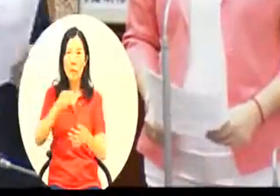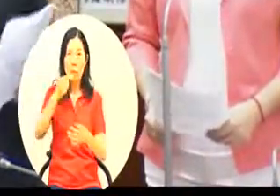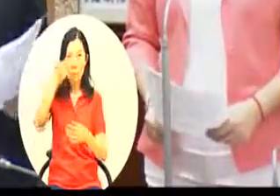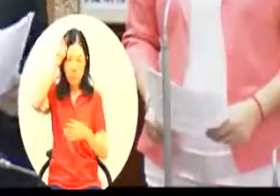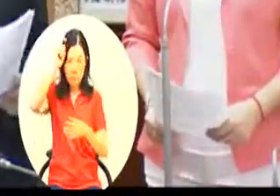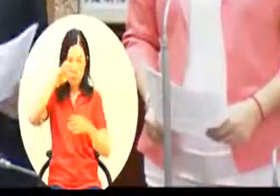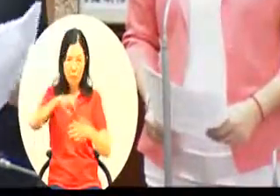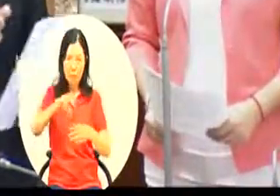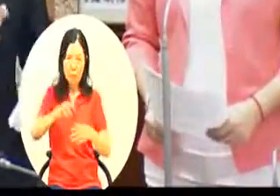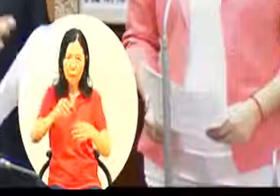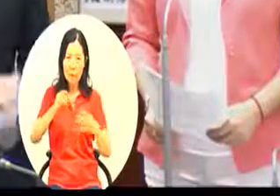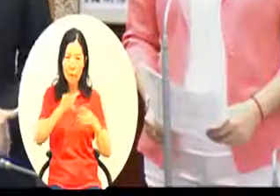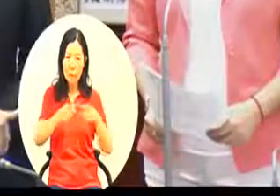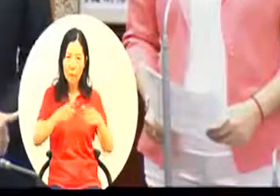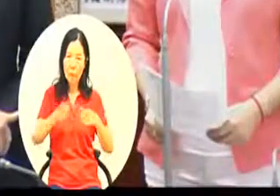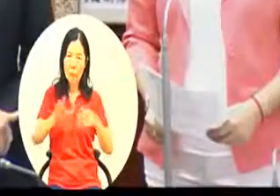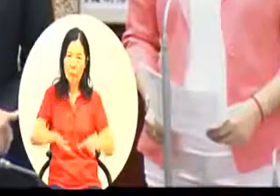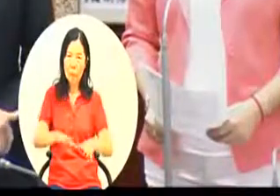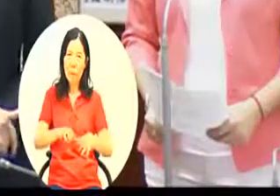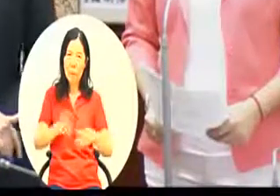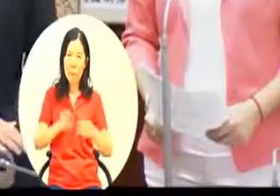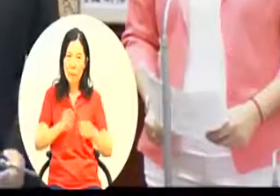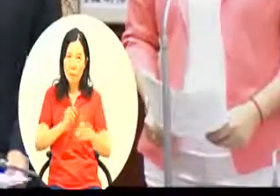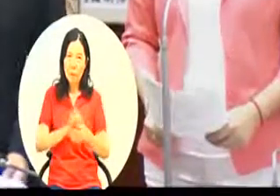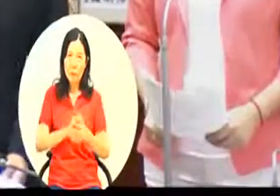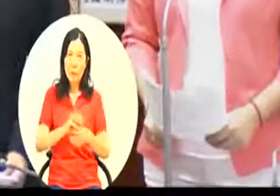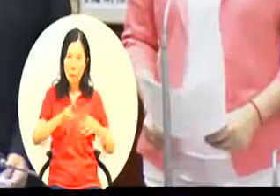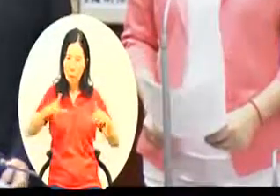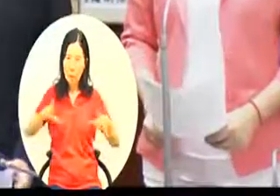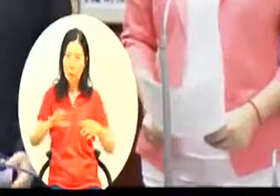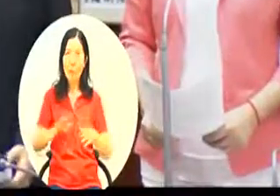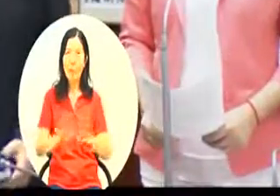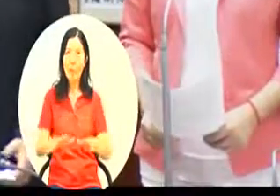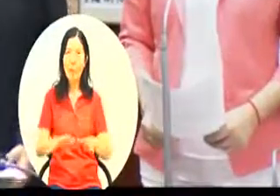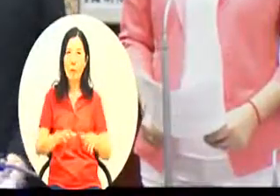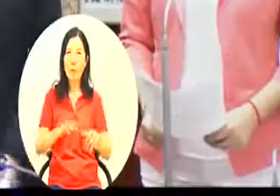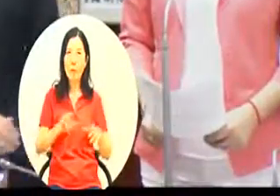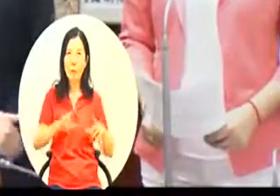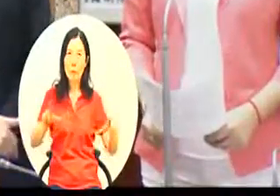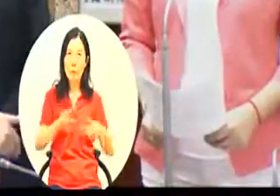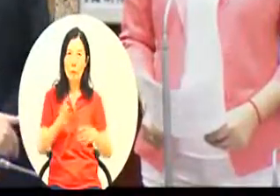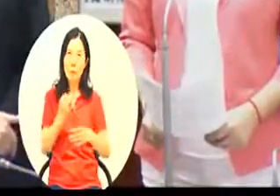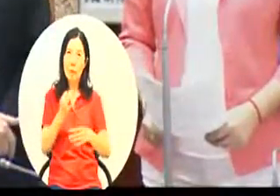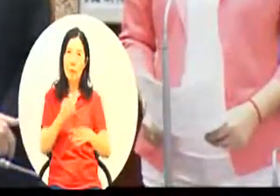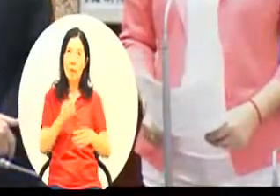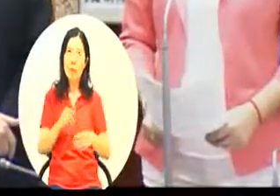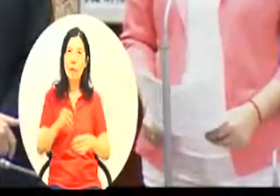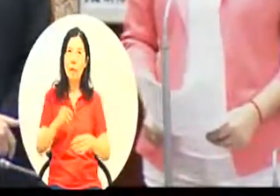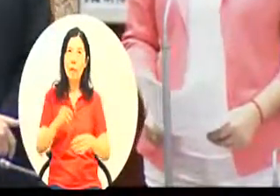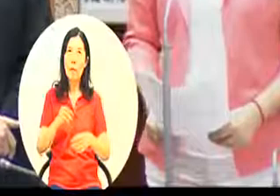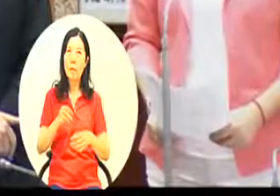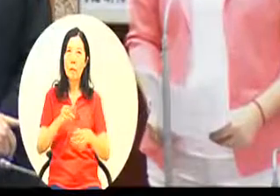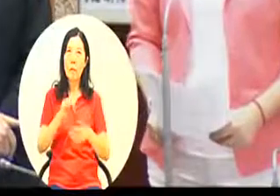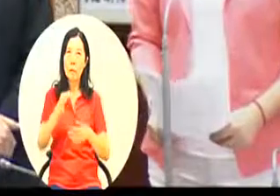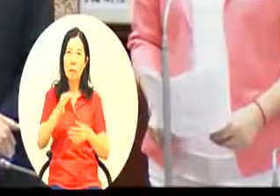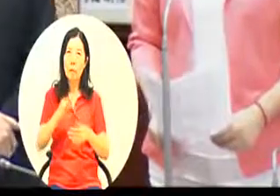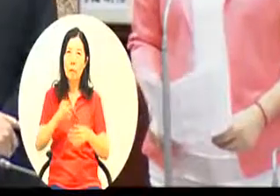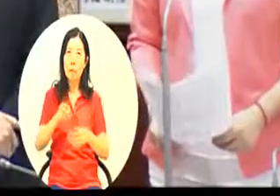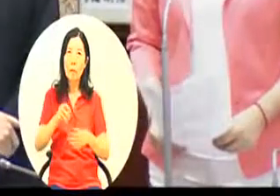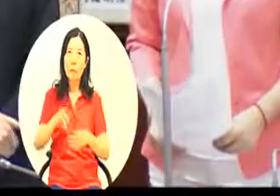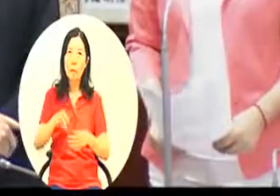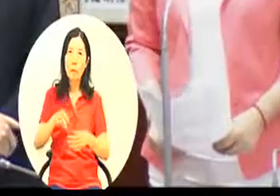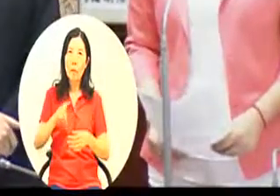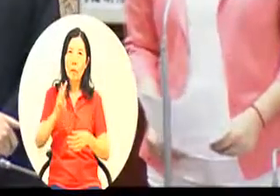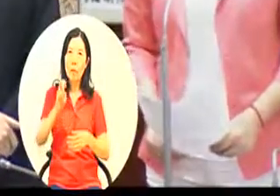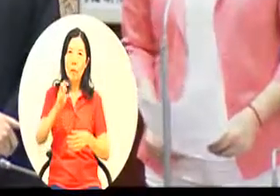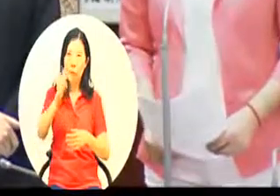费非常庞大，所以我们现在都在做前期的工作。 它的总经费约多少？ 将近20亿，18亿多。 20亿是非